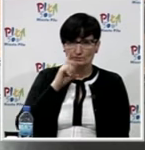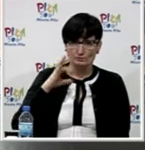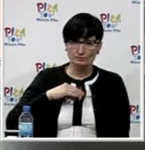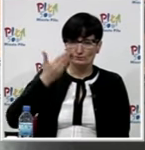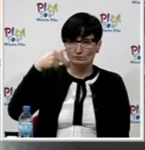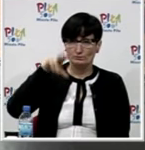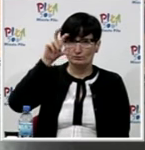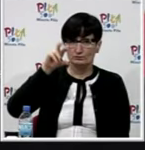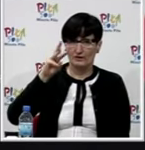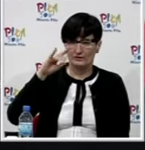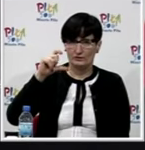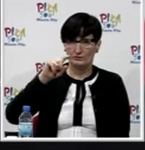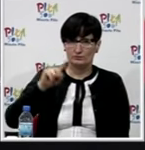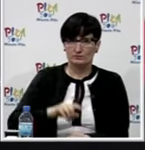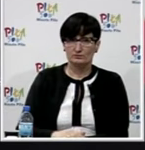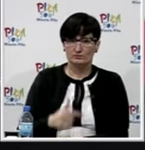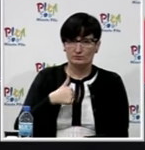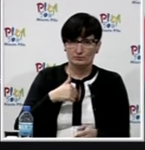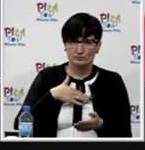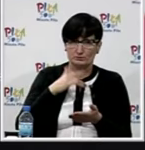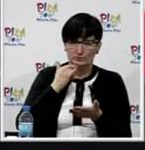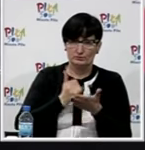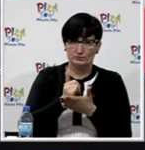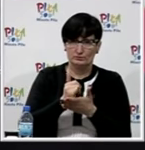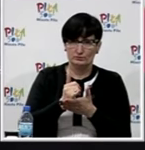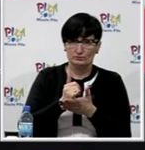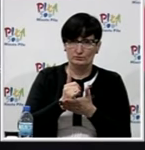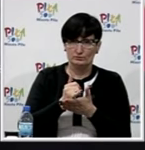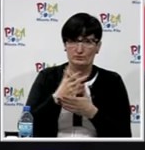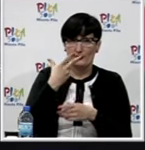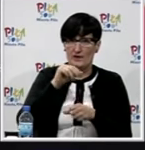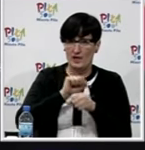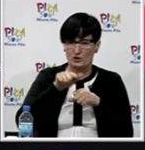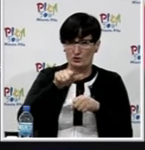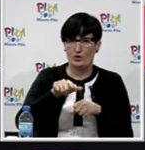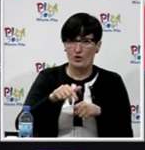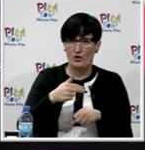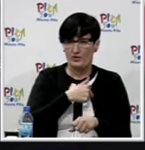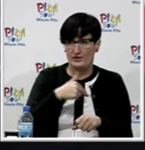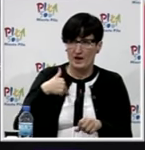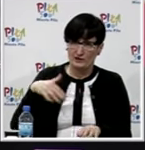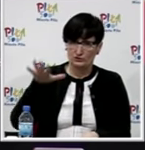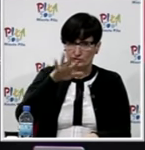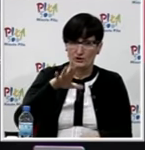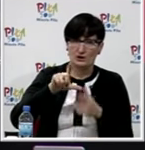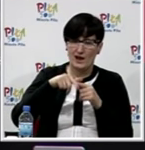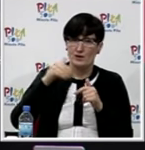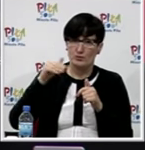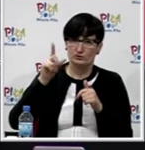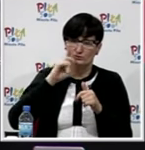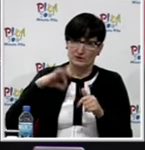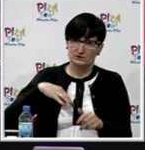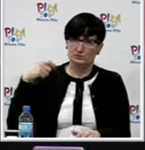Panie przewodniczący, Wysoka Rado, mam pytanie. Nie jest to nasz teren, ale może pan prezydent będzie zorientowany. Czy